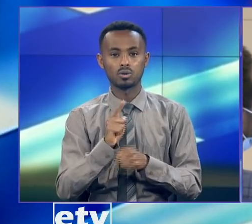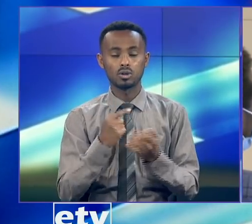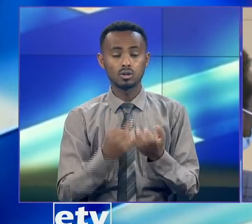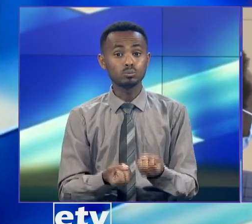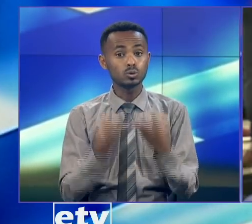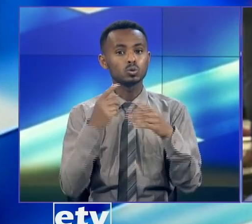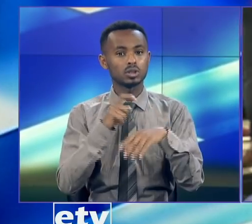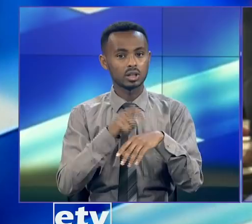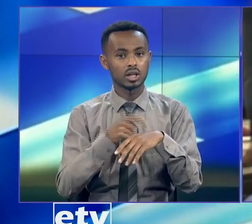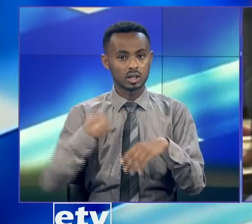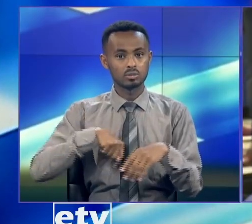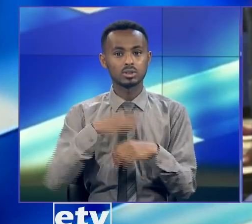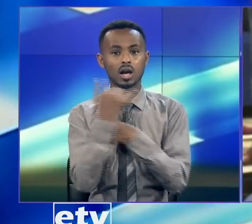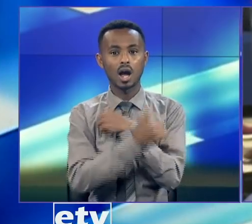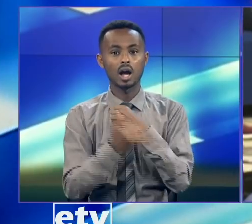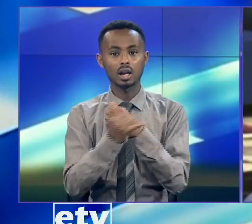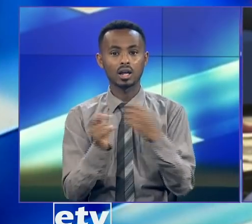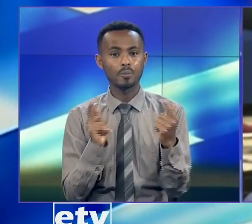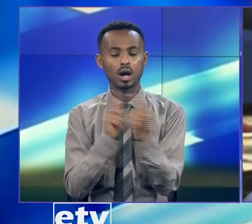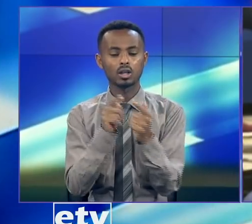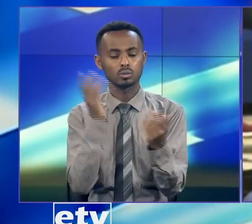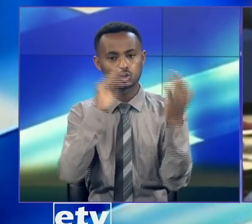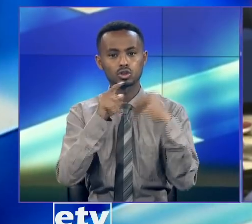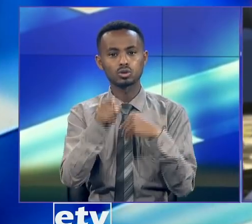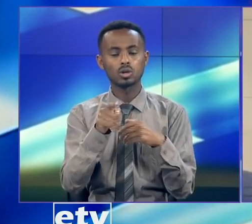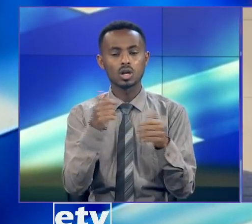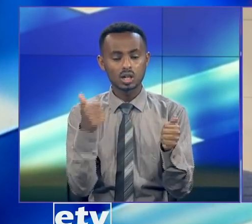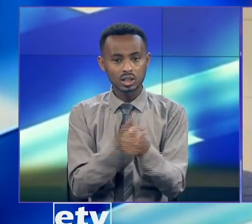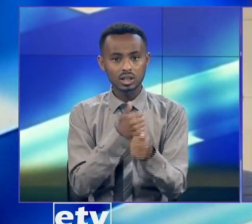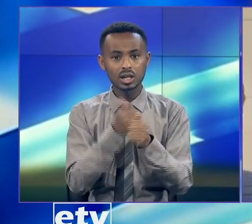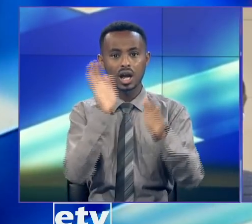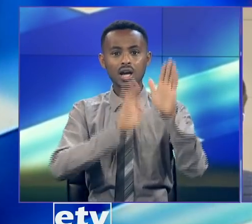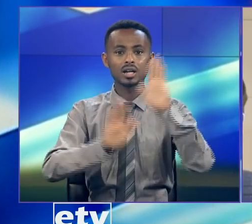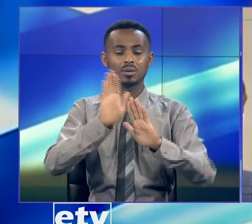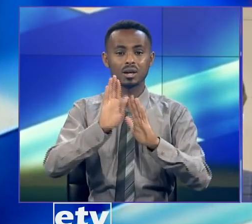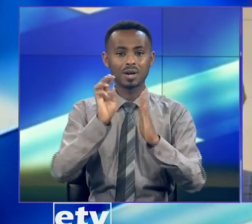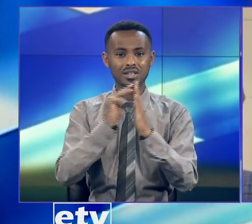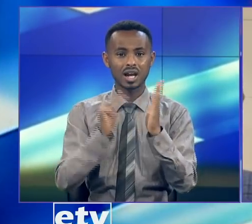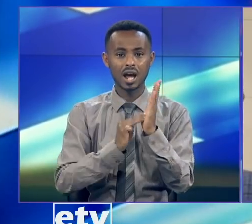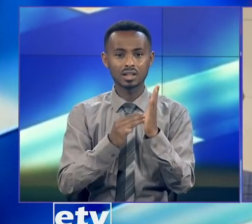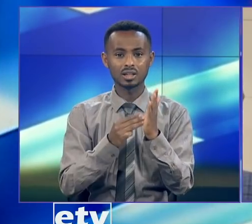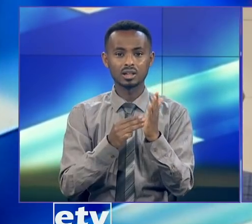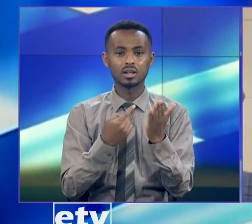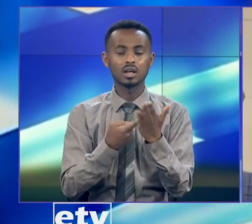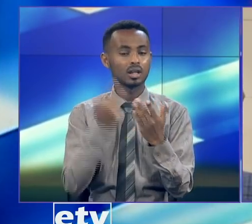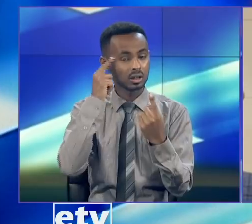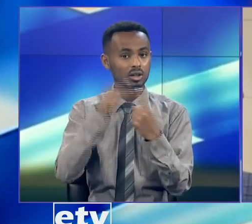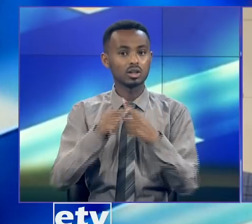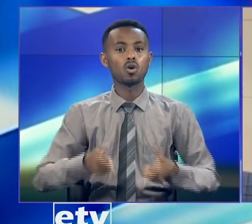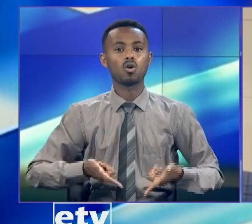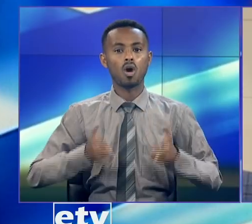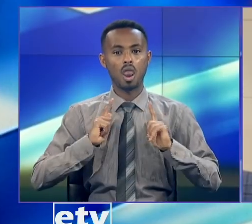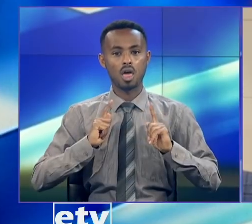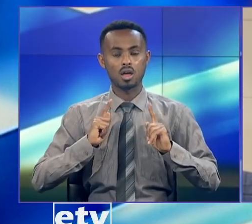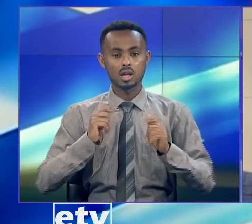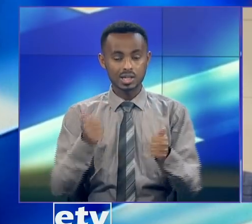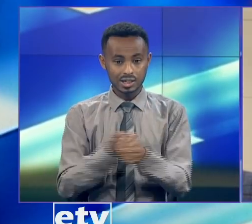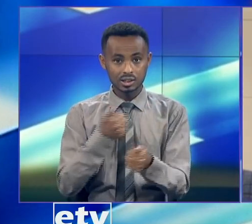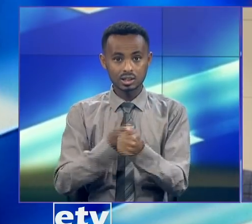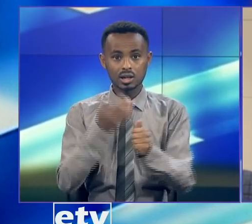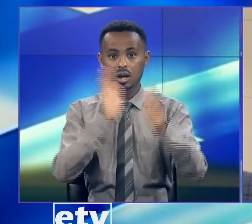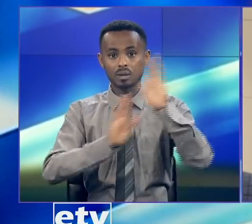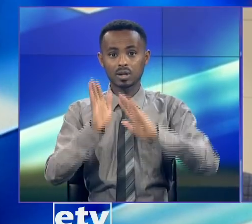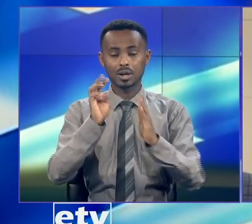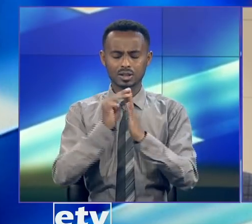ጊዜ በእኛ ሀገር የሚያጋጥመው ችግር እሱ የክትትልና ግምገማ ስርዓት ይሄ ቅድ ይኖረዋል የክትትልና ግምገማ